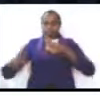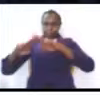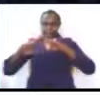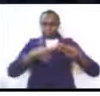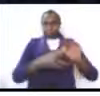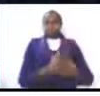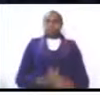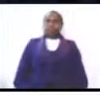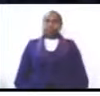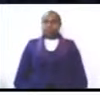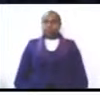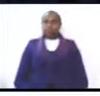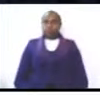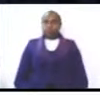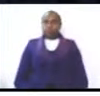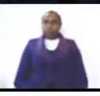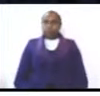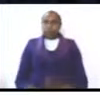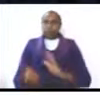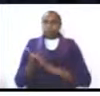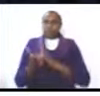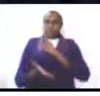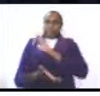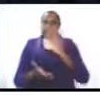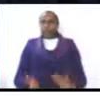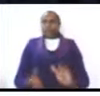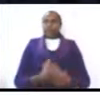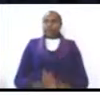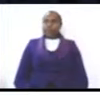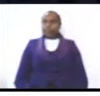kuketi. Bwana Yesu asifiwe.